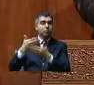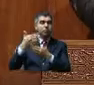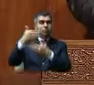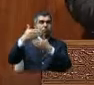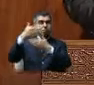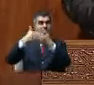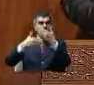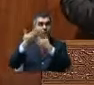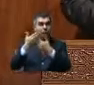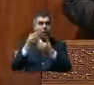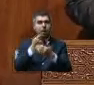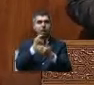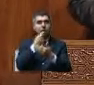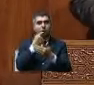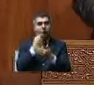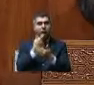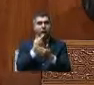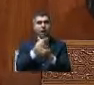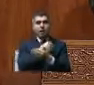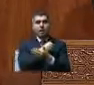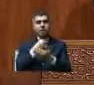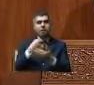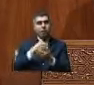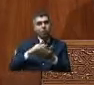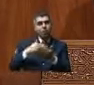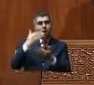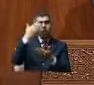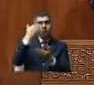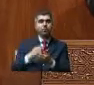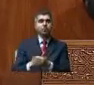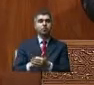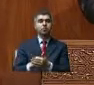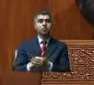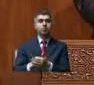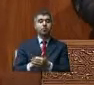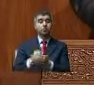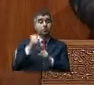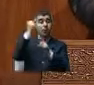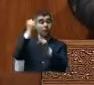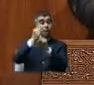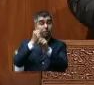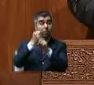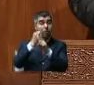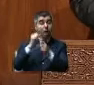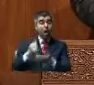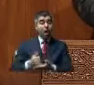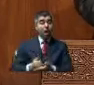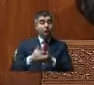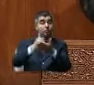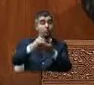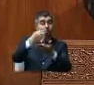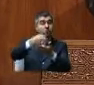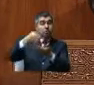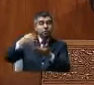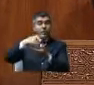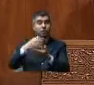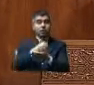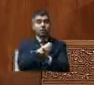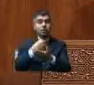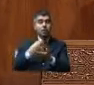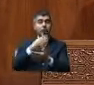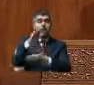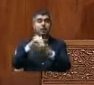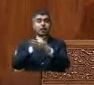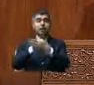والأطر والخدمات والأدوية والولوجية وغيرها. وقد بادرت الحكومة من أجل تأهيل هذا القطاع إلى وضع